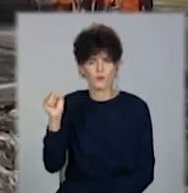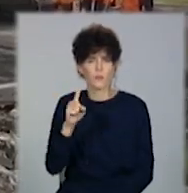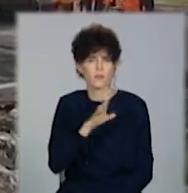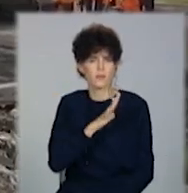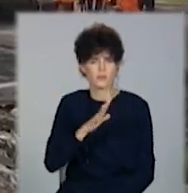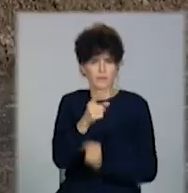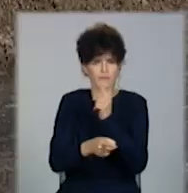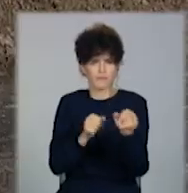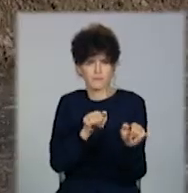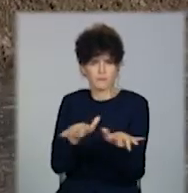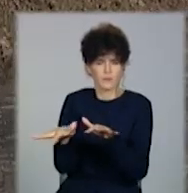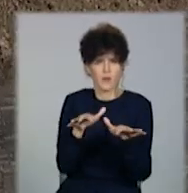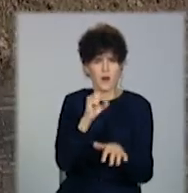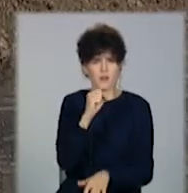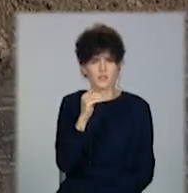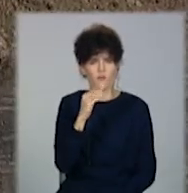деформації асфальту.